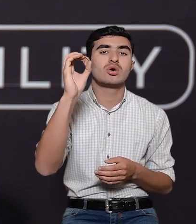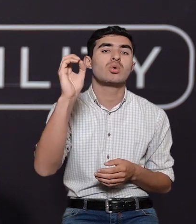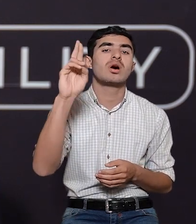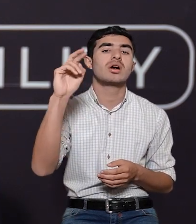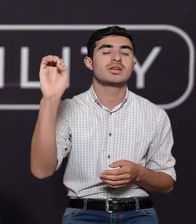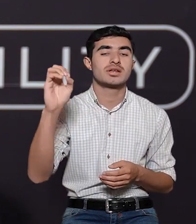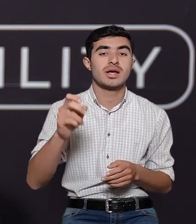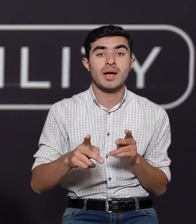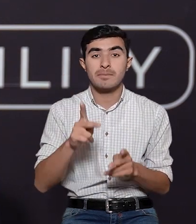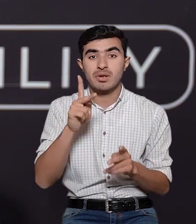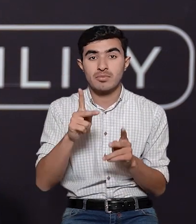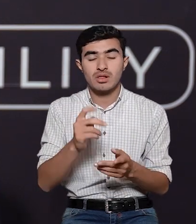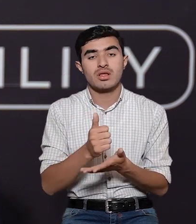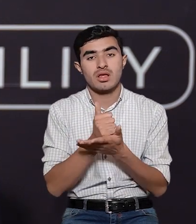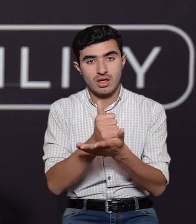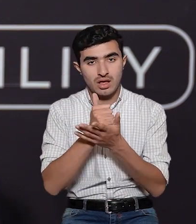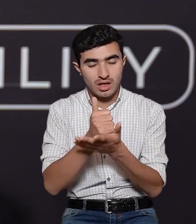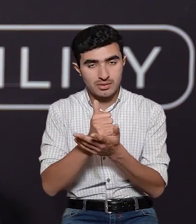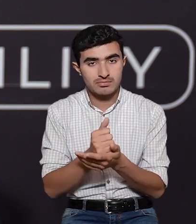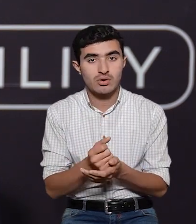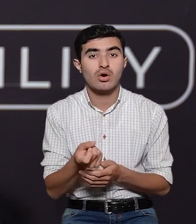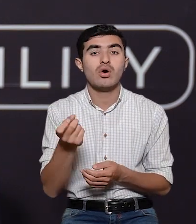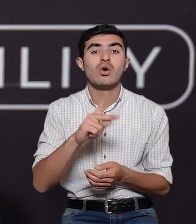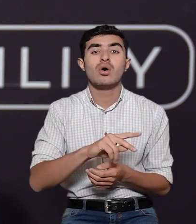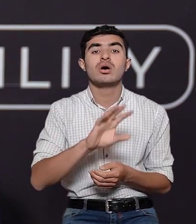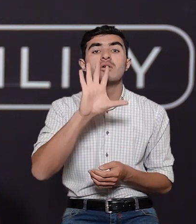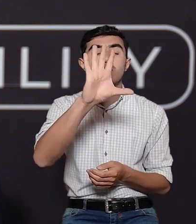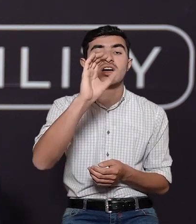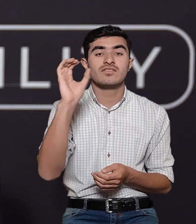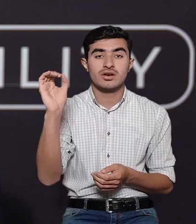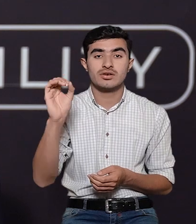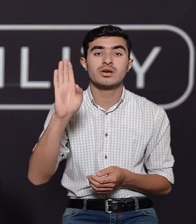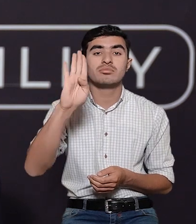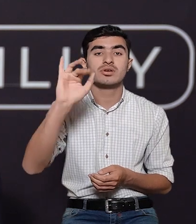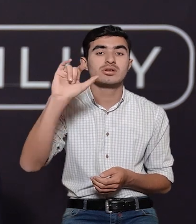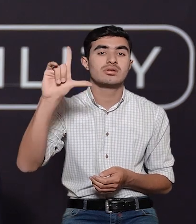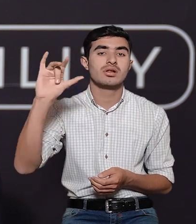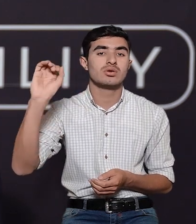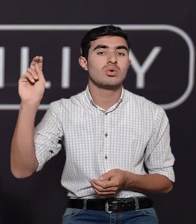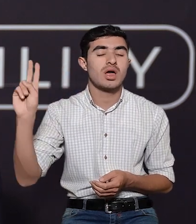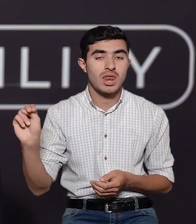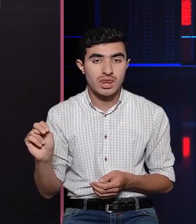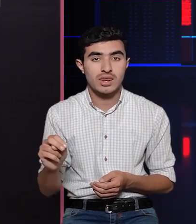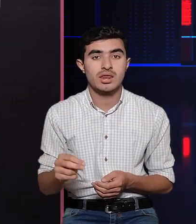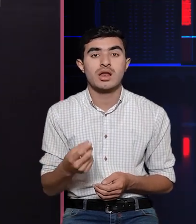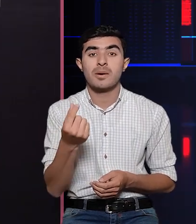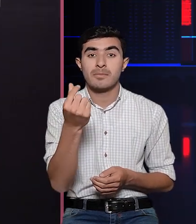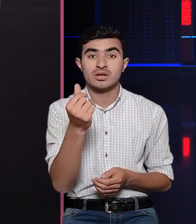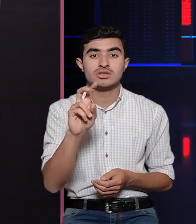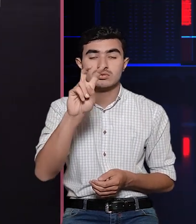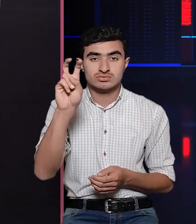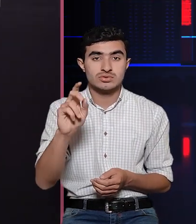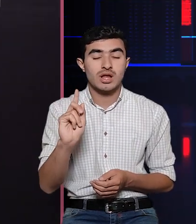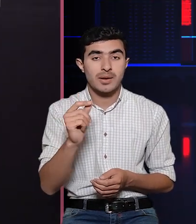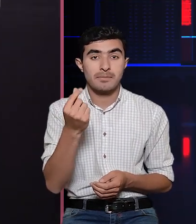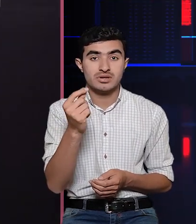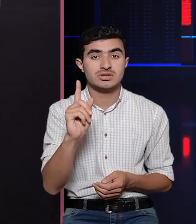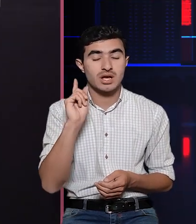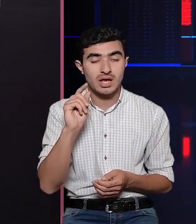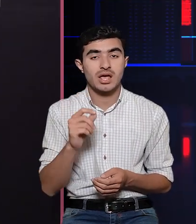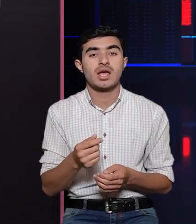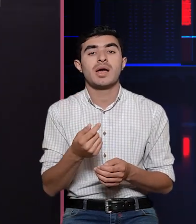کیا ہے، اب تک 500 ارب سے زیادہ کے نقصانات بچا چکی ہے، اور اس کو یہ اعزاز حاصل ہے کہ پورے ساؤتھ ایشیا